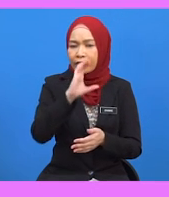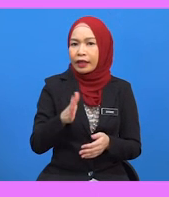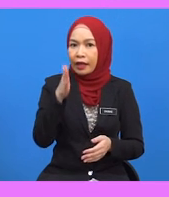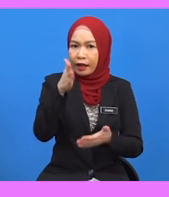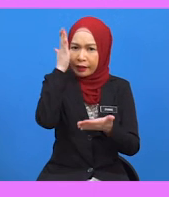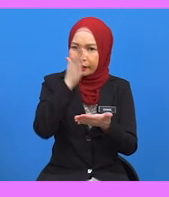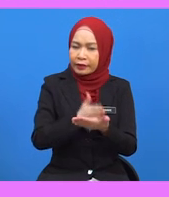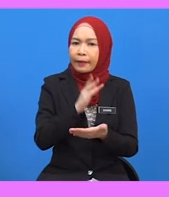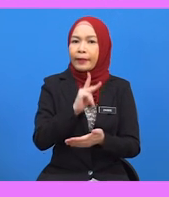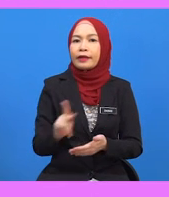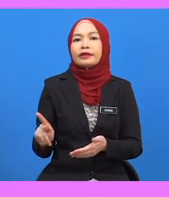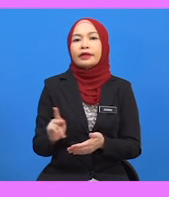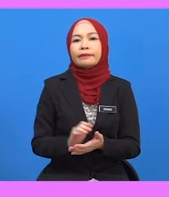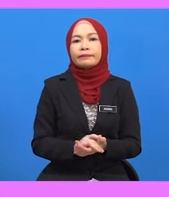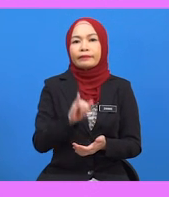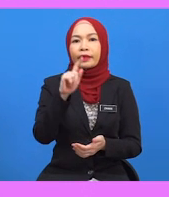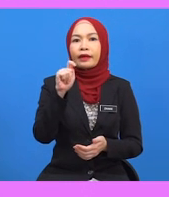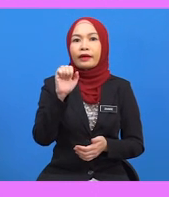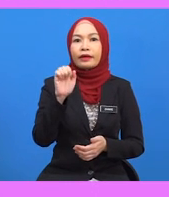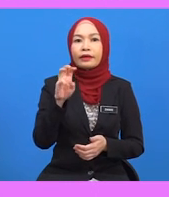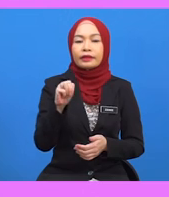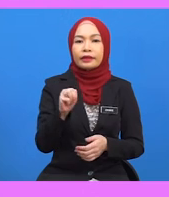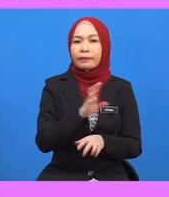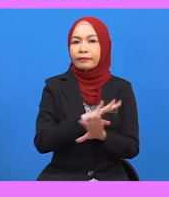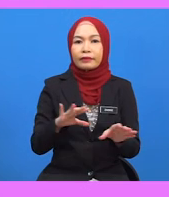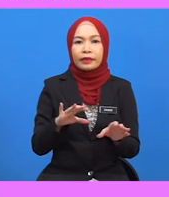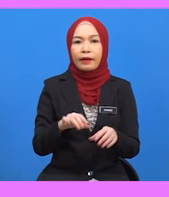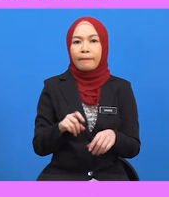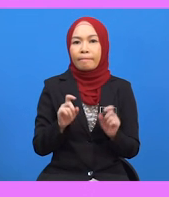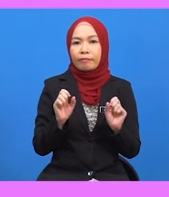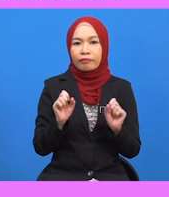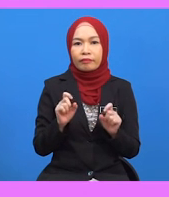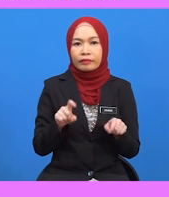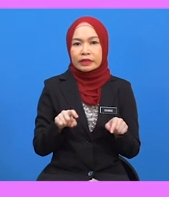Item dalam senarai tidak perlu diisi mengikut urutan.